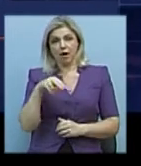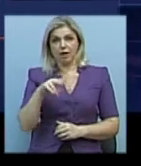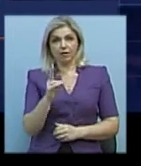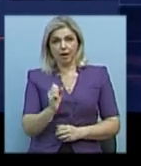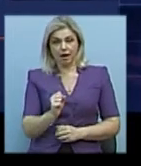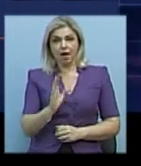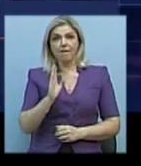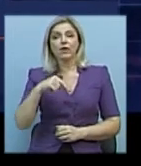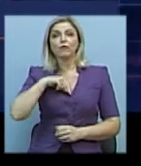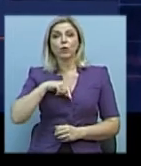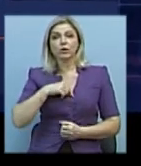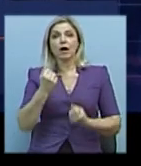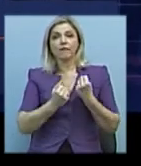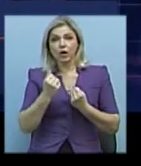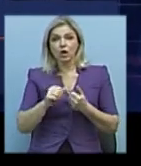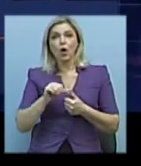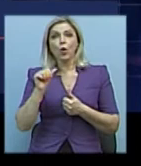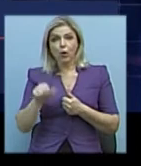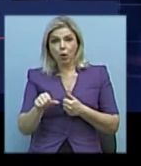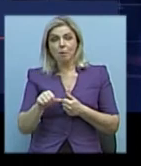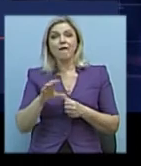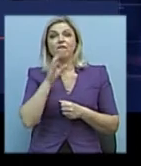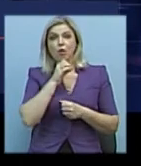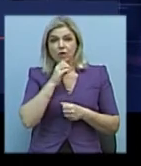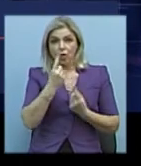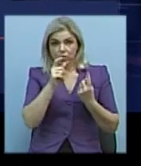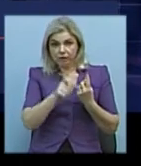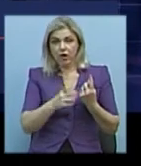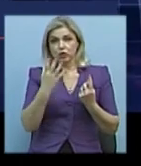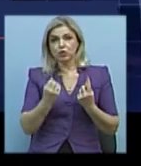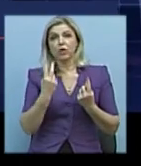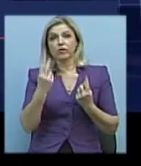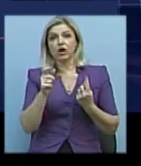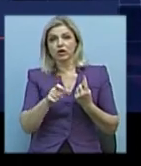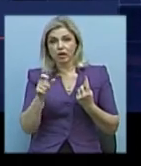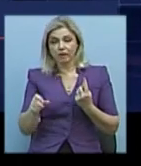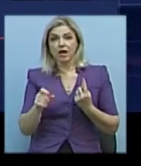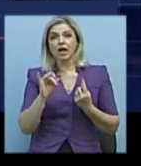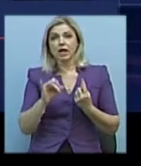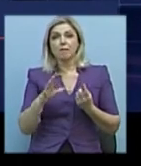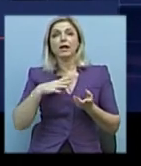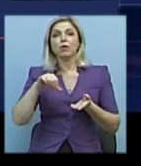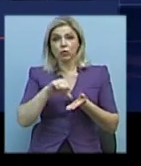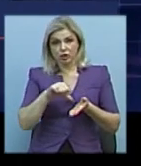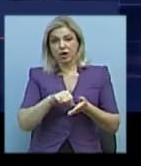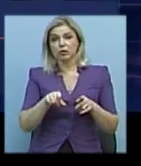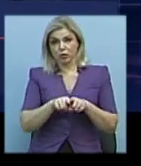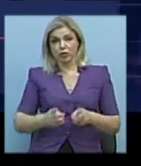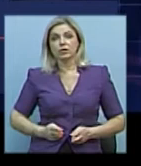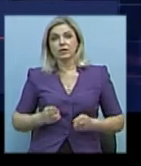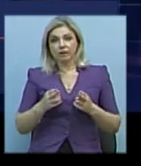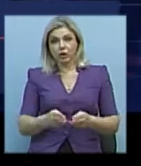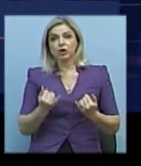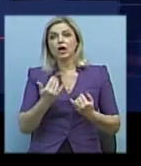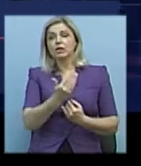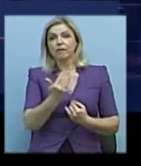В салоні автомобіля, окрім викрадача, також перебували двоє громадян, їхні особи та причетність до вказаного злочину наразі